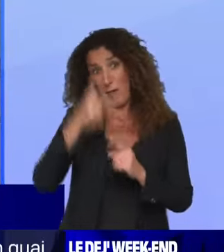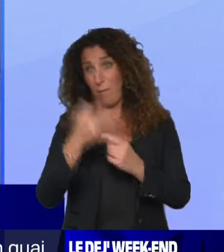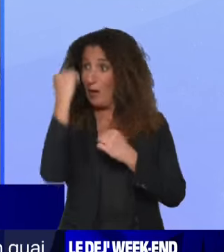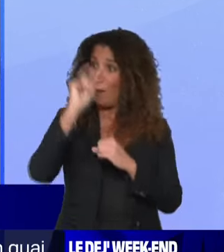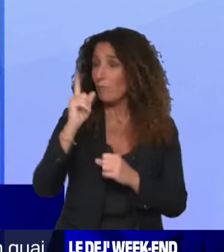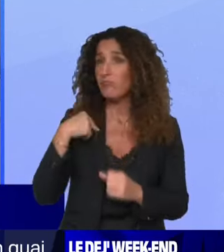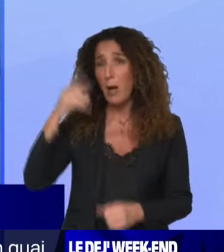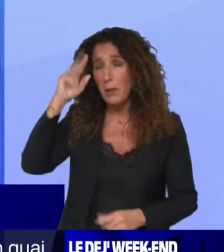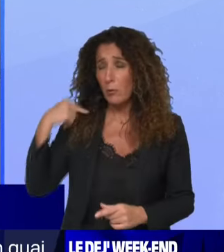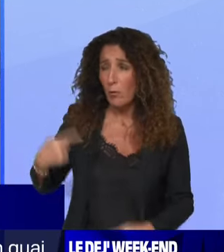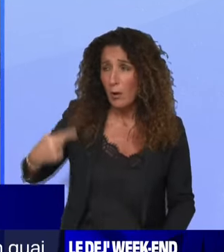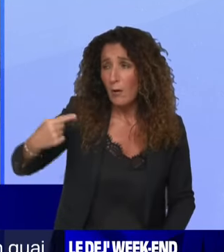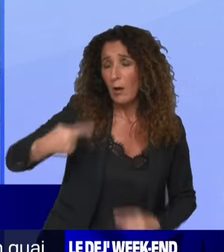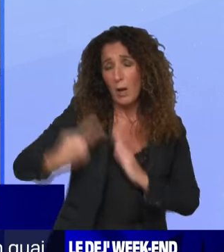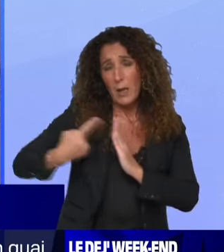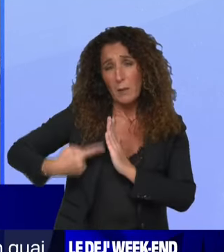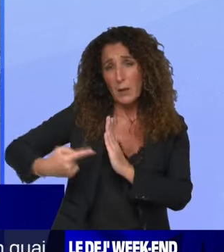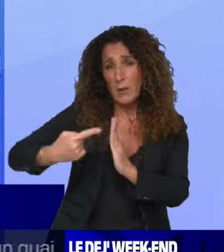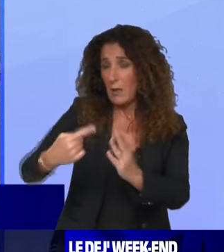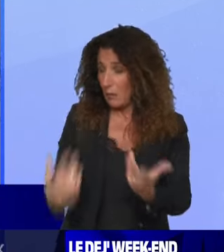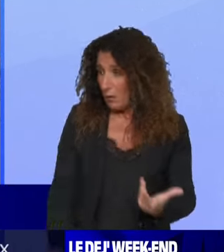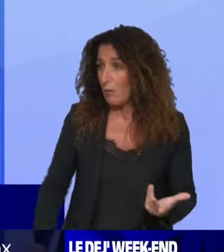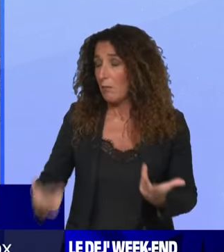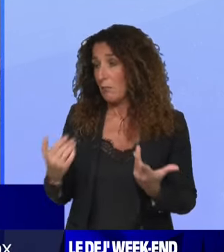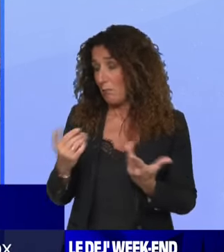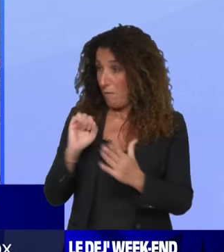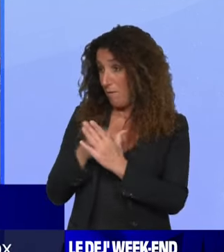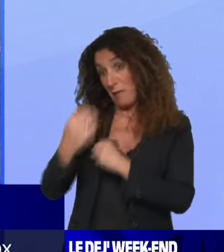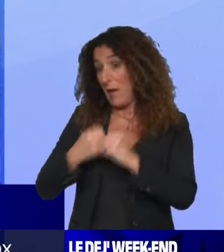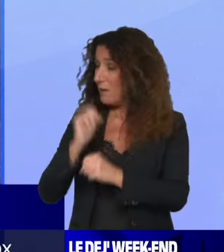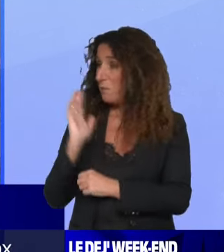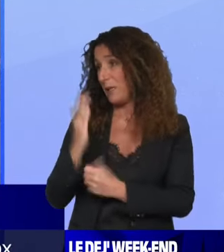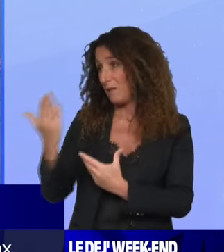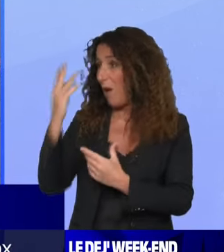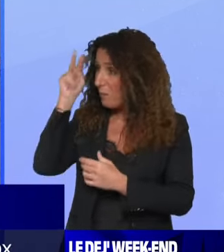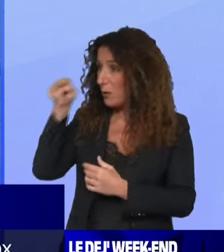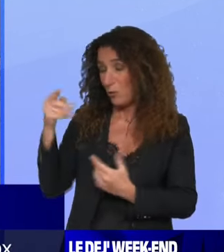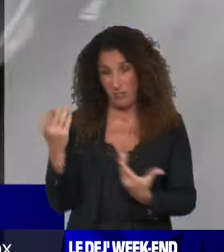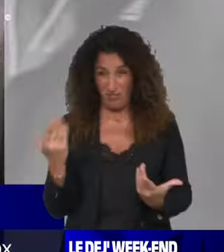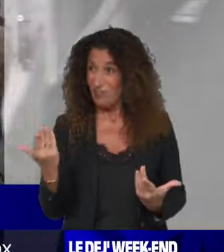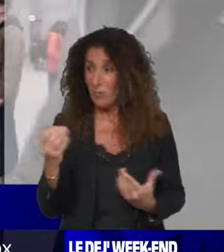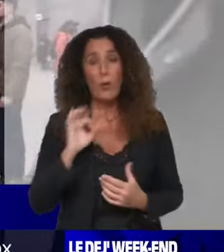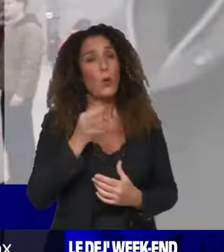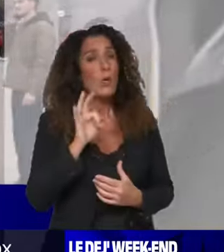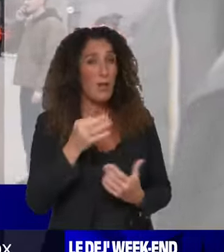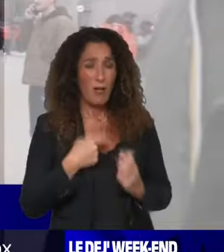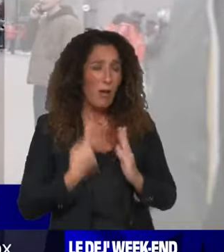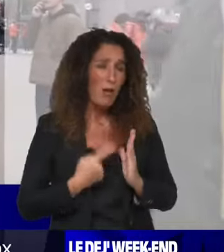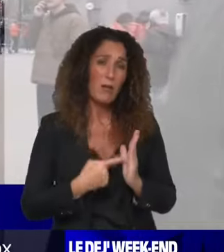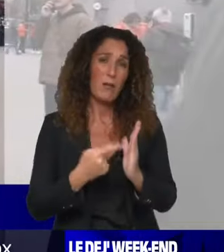habitué à ces mobilisations en fin d'année. Ouais, c'est pas la première fois et en fait c'est très récurrent et c'est vrai